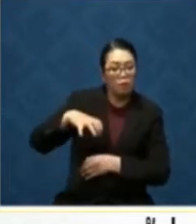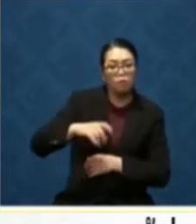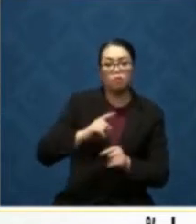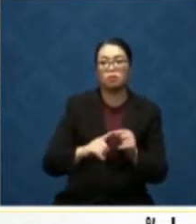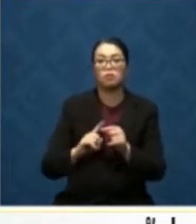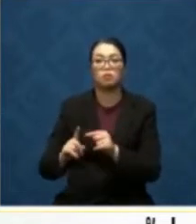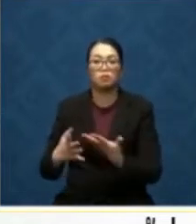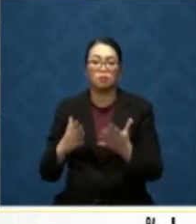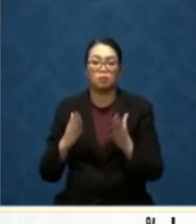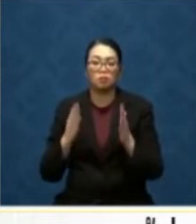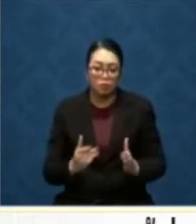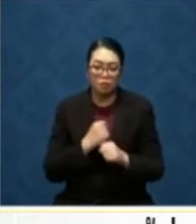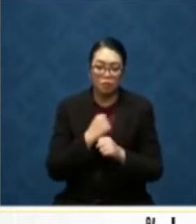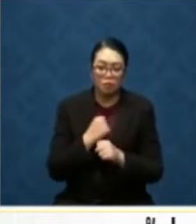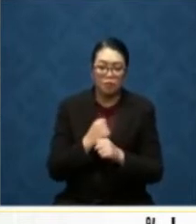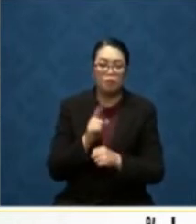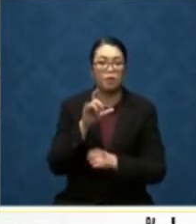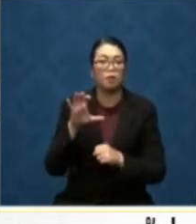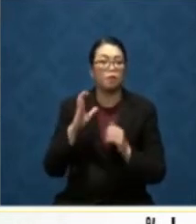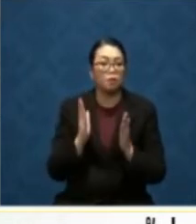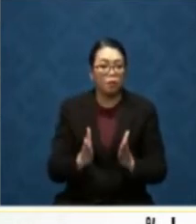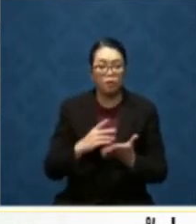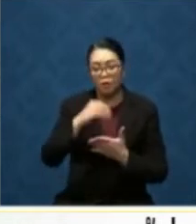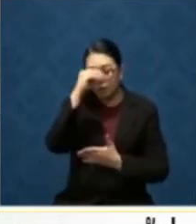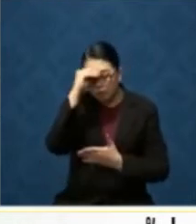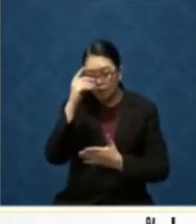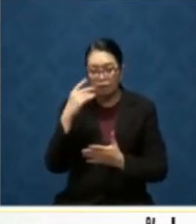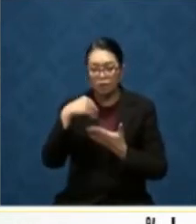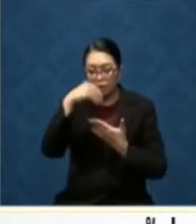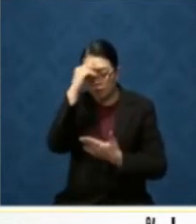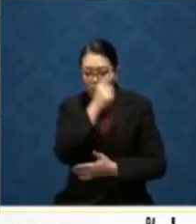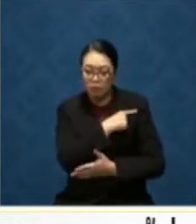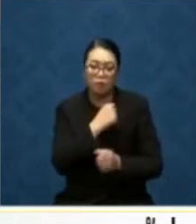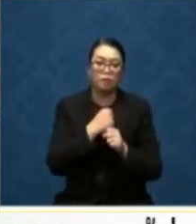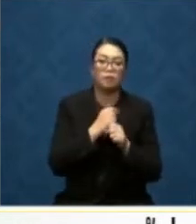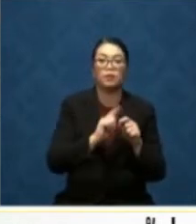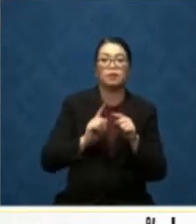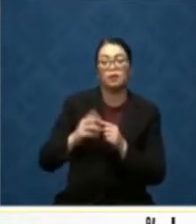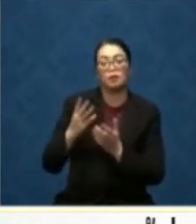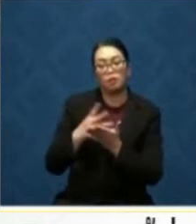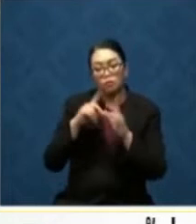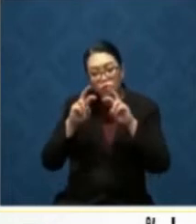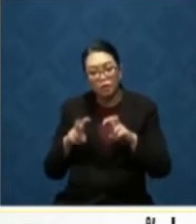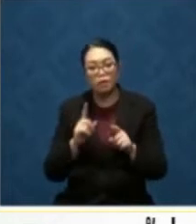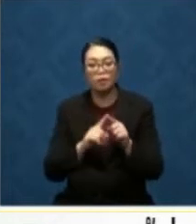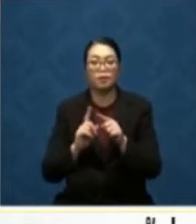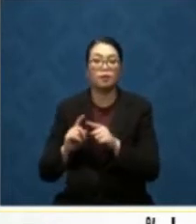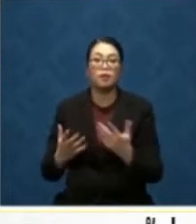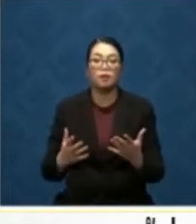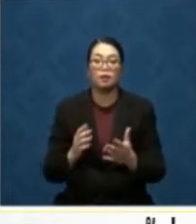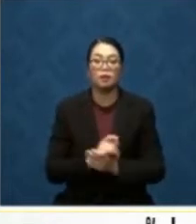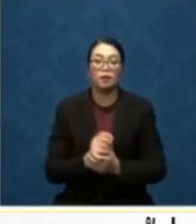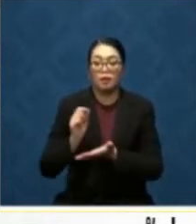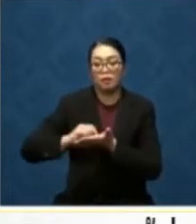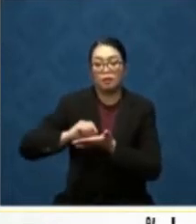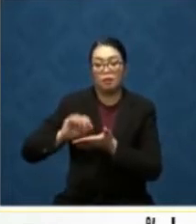ญ่ บุคโลกรรร้อยกคนมีนศึษานิสิทธ มีบุคโลกรรมนวิจัยอกมากมายแต่ว่